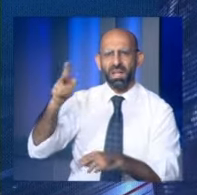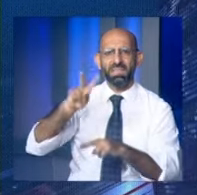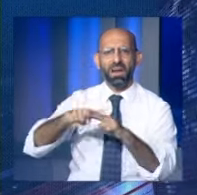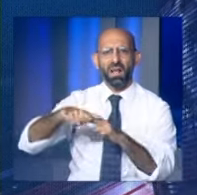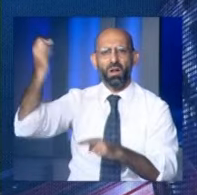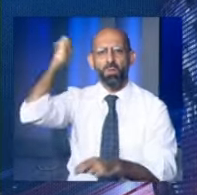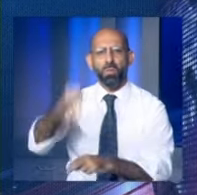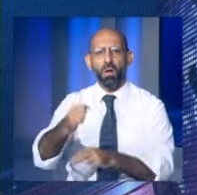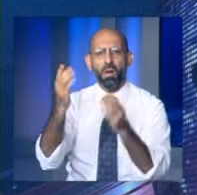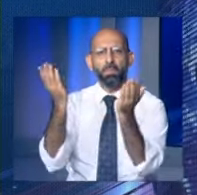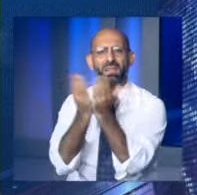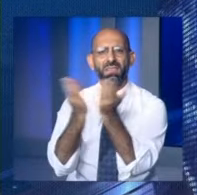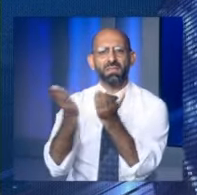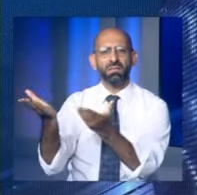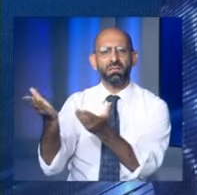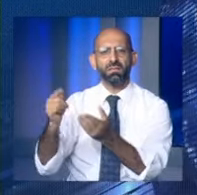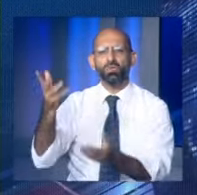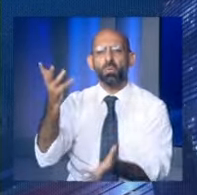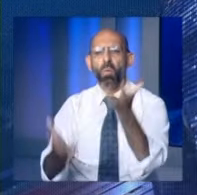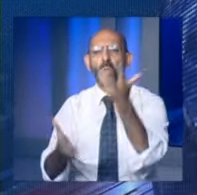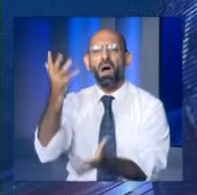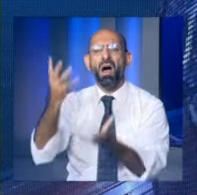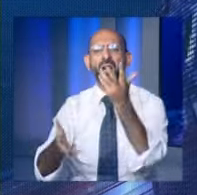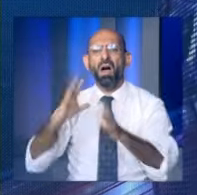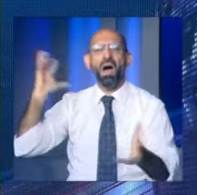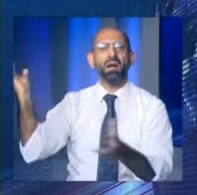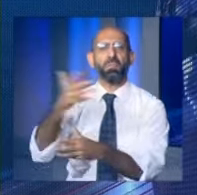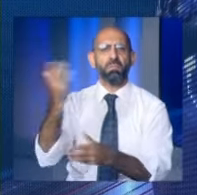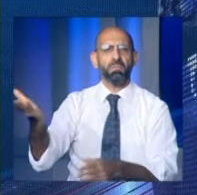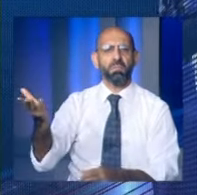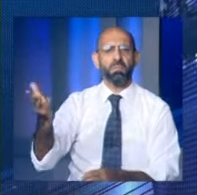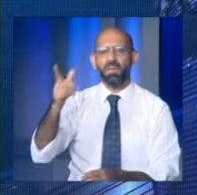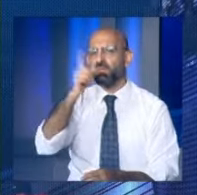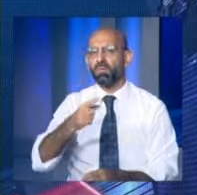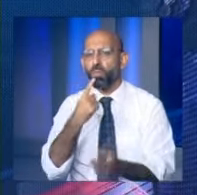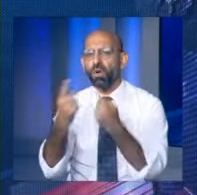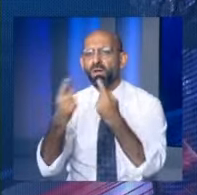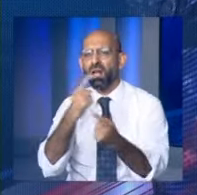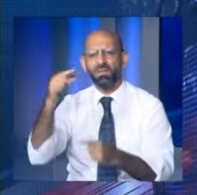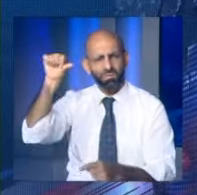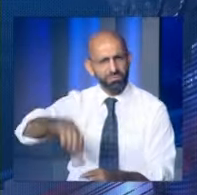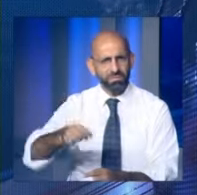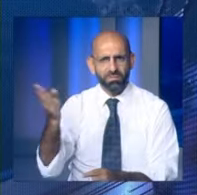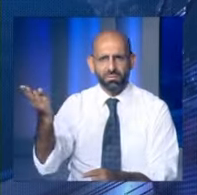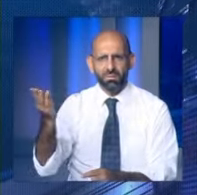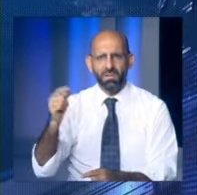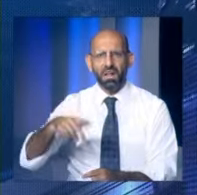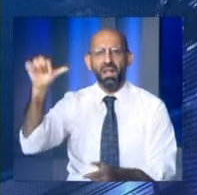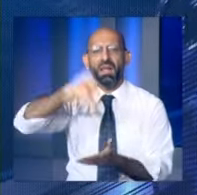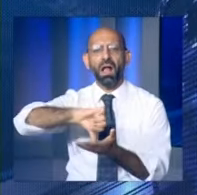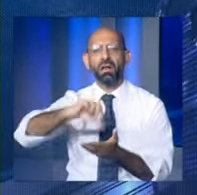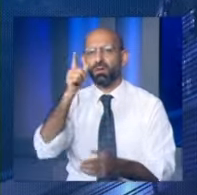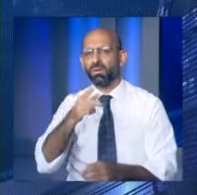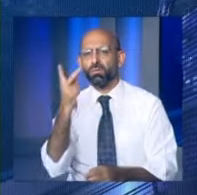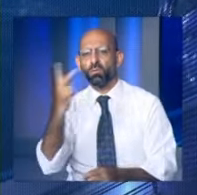الكيان الصهيوني من قتل مصلي مدرسة التابعين في غزة هو إشعال الحرب وإحباط مفاوضات وقف إطلاق النار.